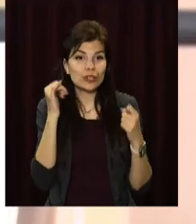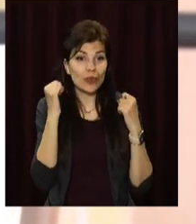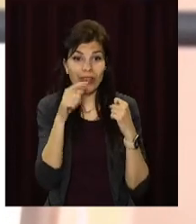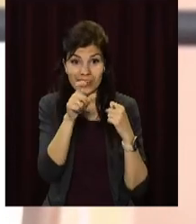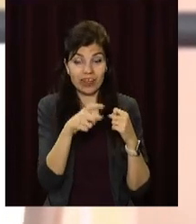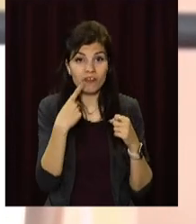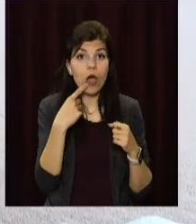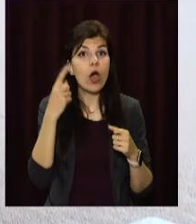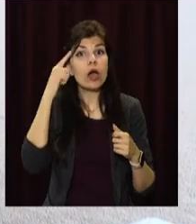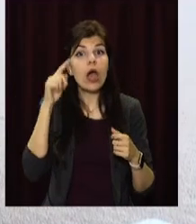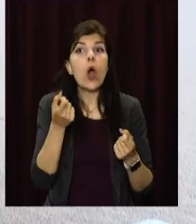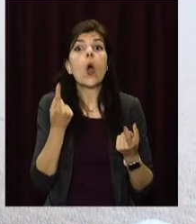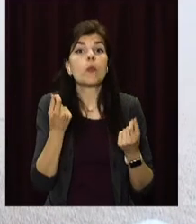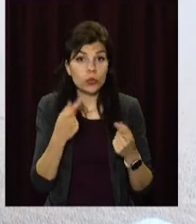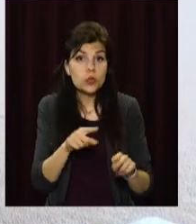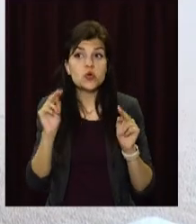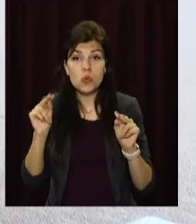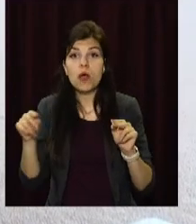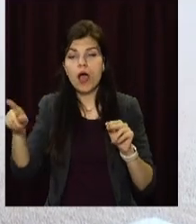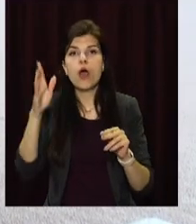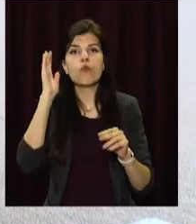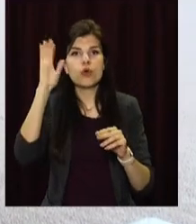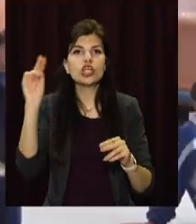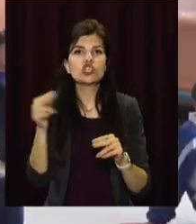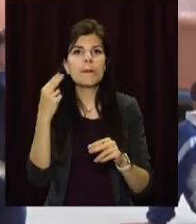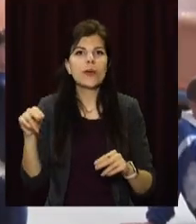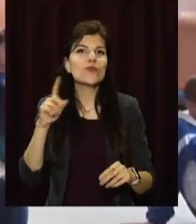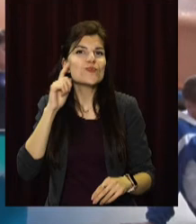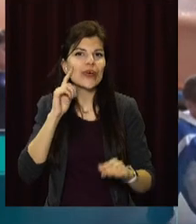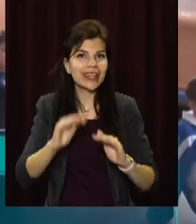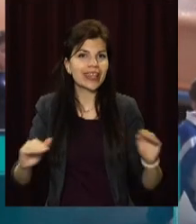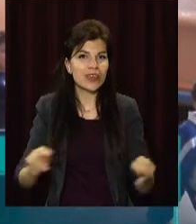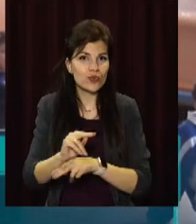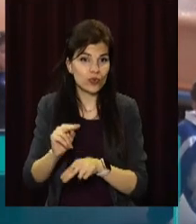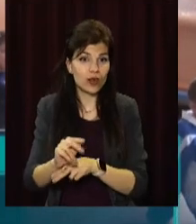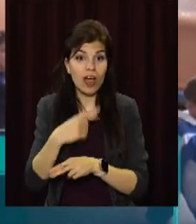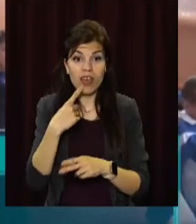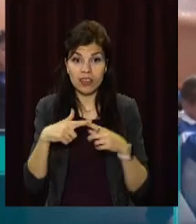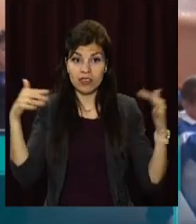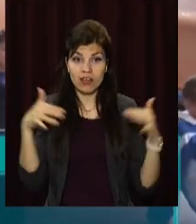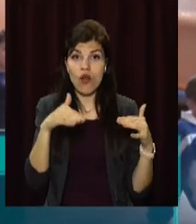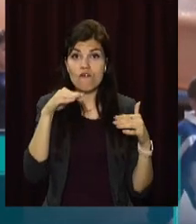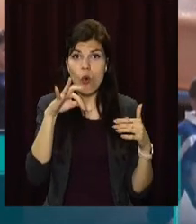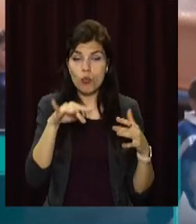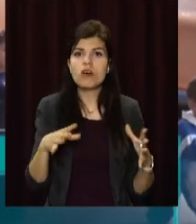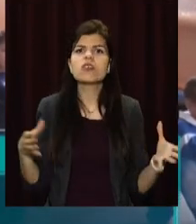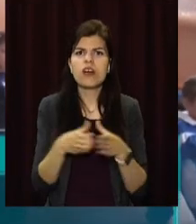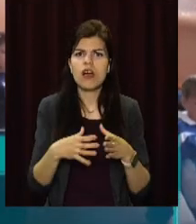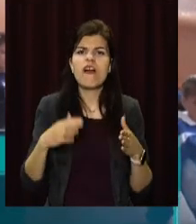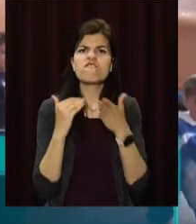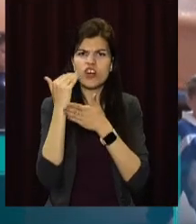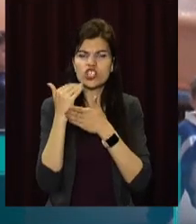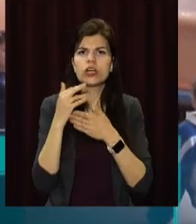кажуть, отримані знання допоможуть у вихованні майбутніх чемпіонів. Зараз ми провели такий форум серед директорів, тобто вищого